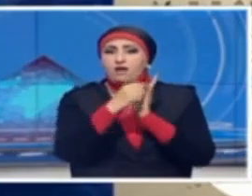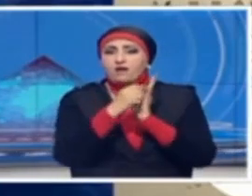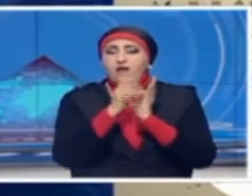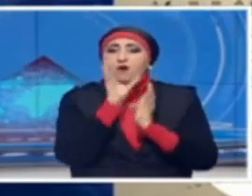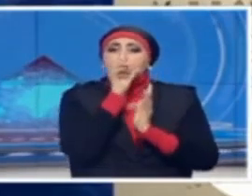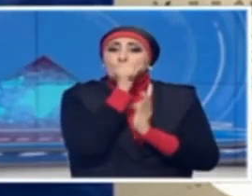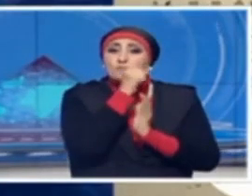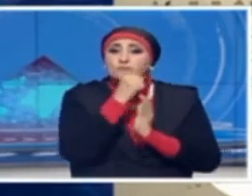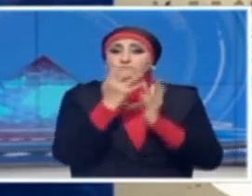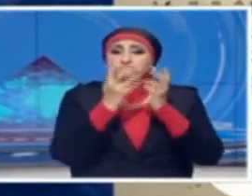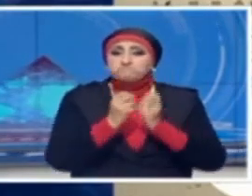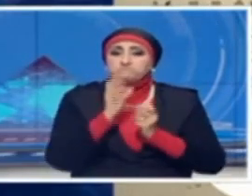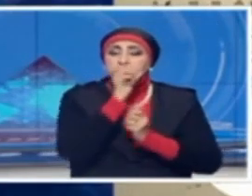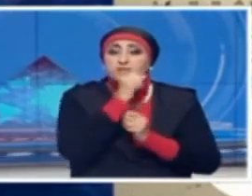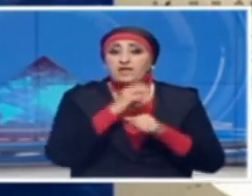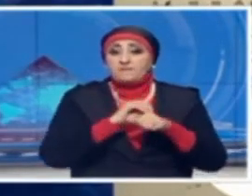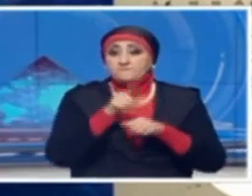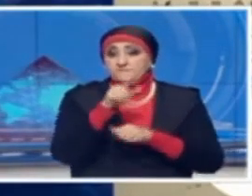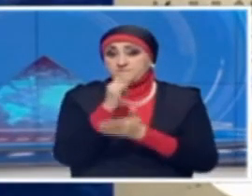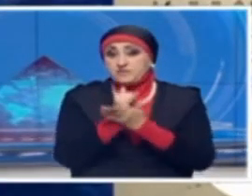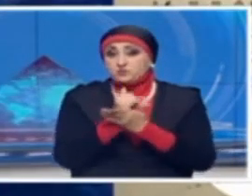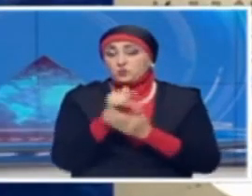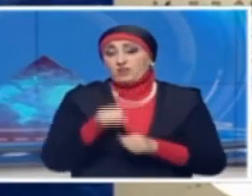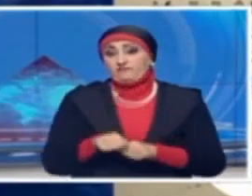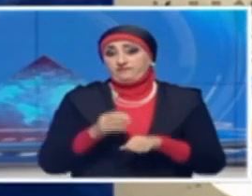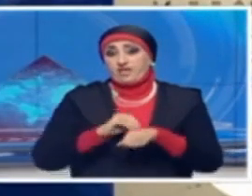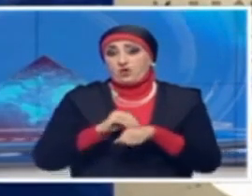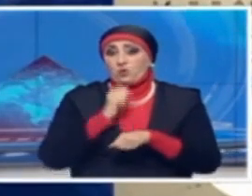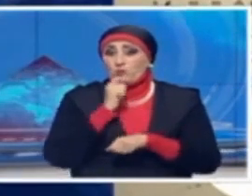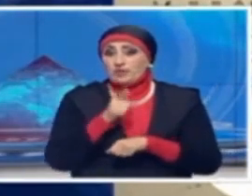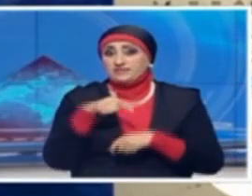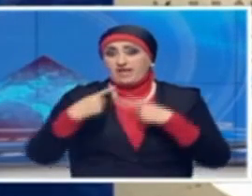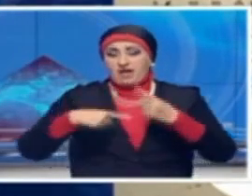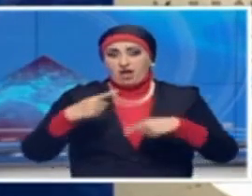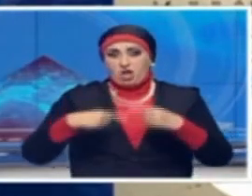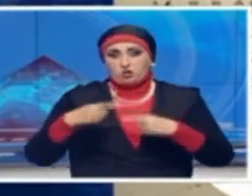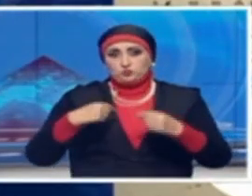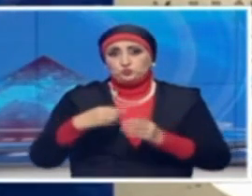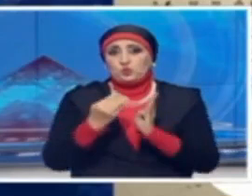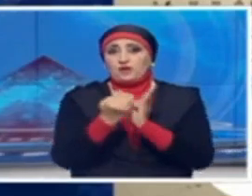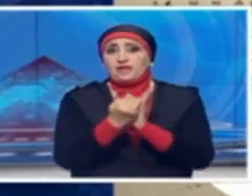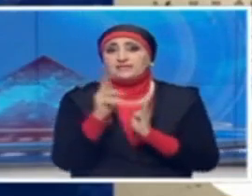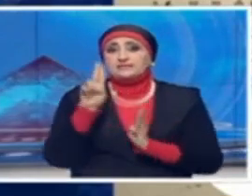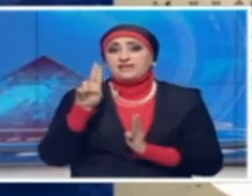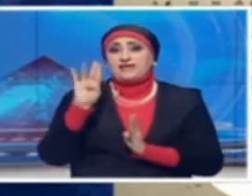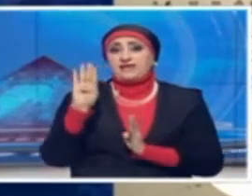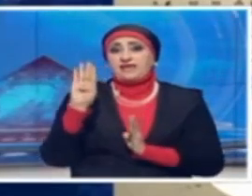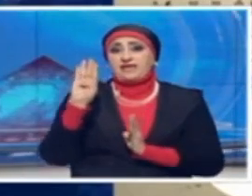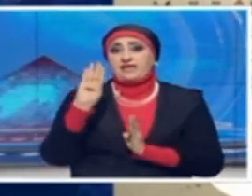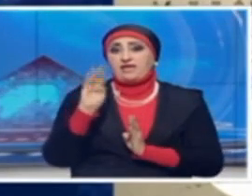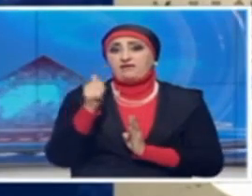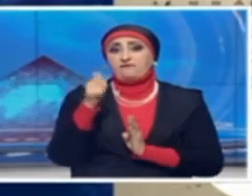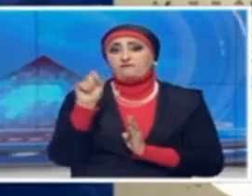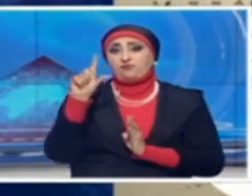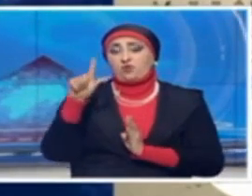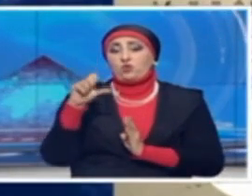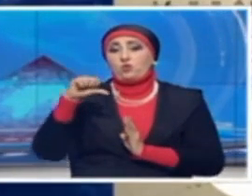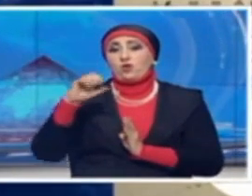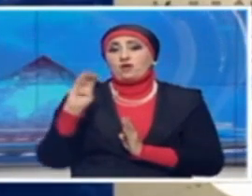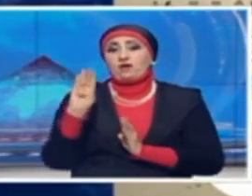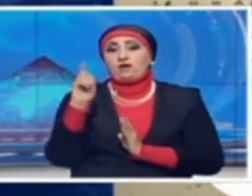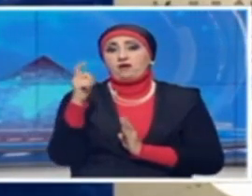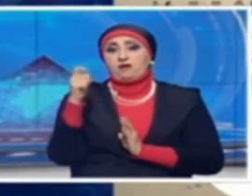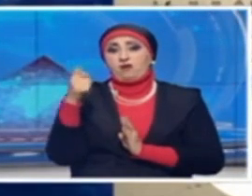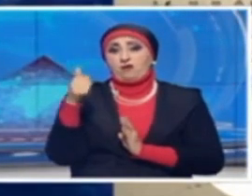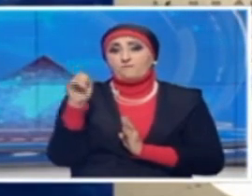الرقم السري وتفعيله من الإدارة الاجتماعية، على أن يستمر سريان بطاقة تكافل وكرامة كما هي إلى حين